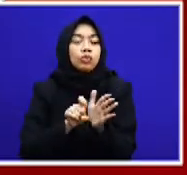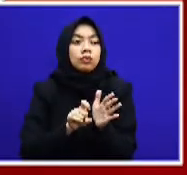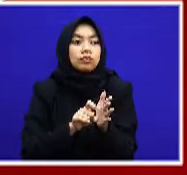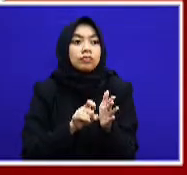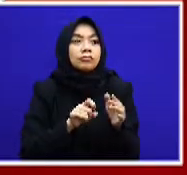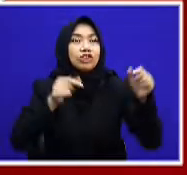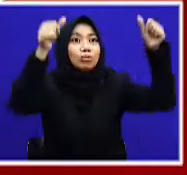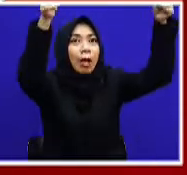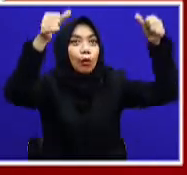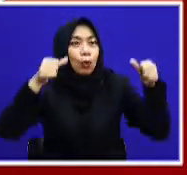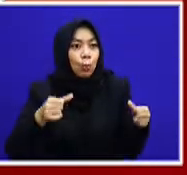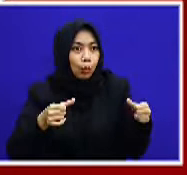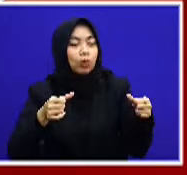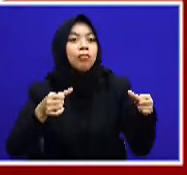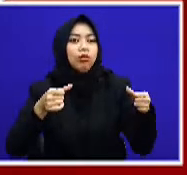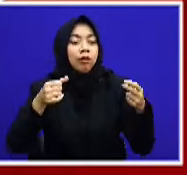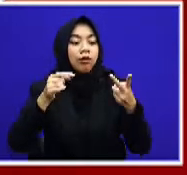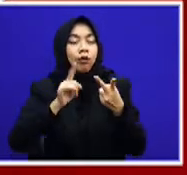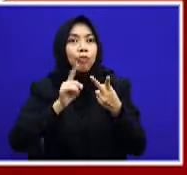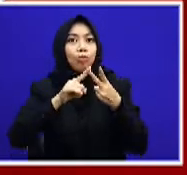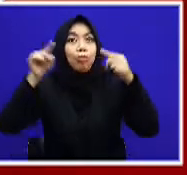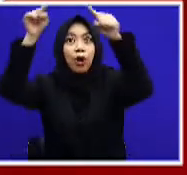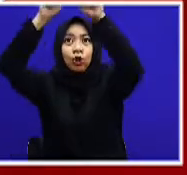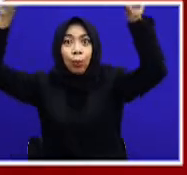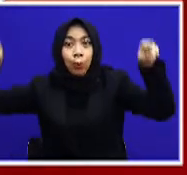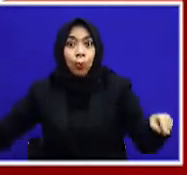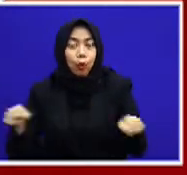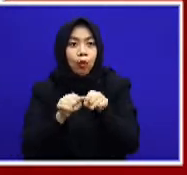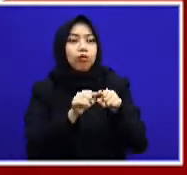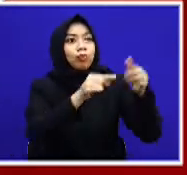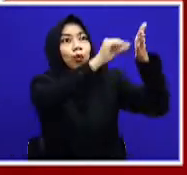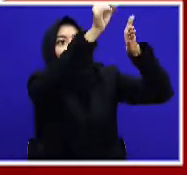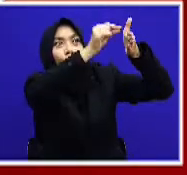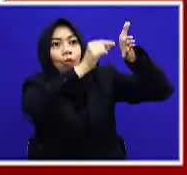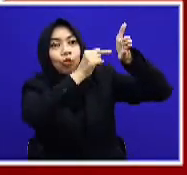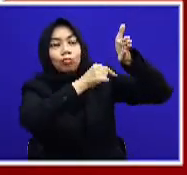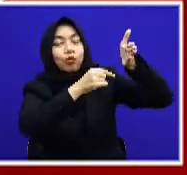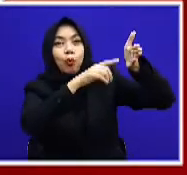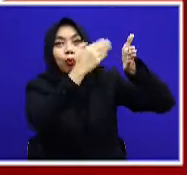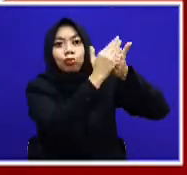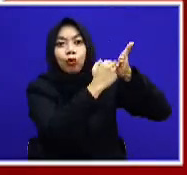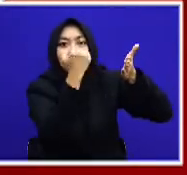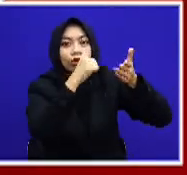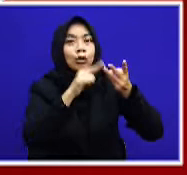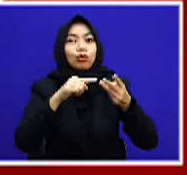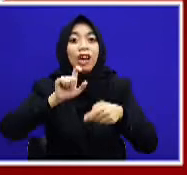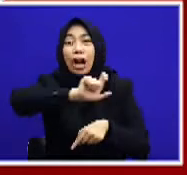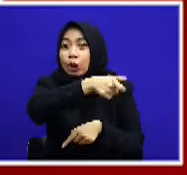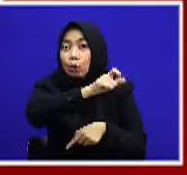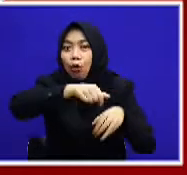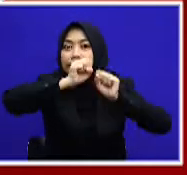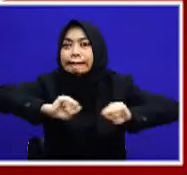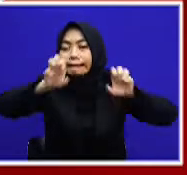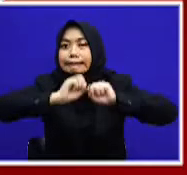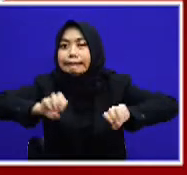pemasangan spanduk-spanduk, pemasangan baliho-baliho, kemudian radio.